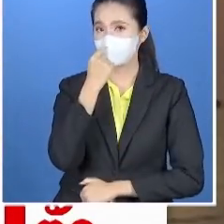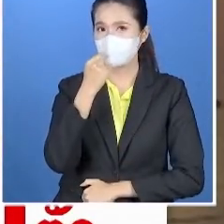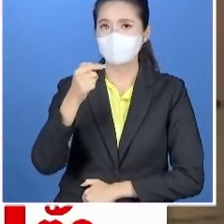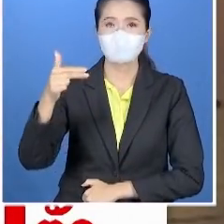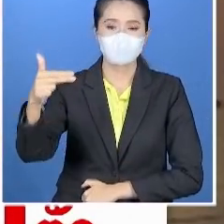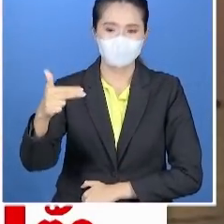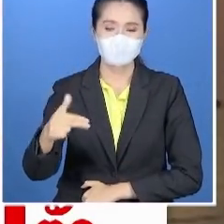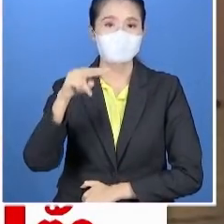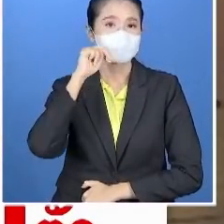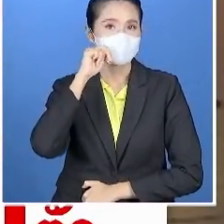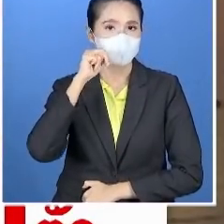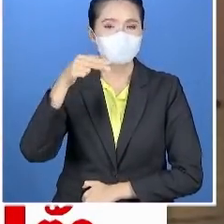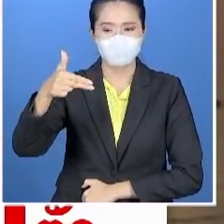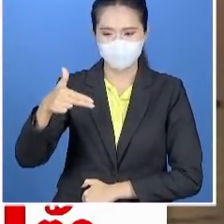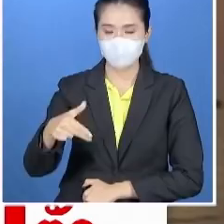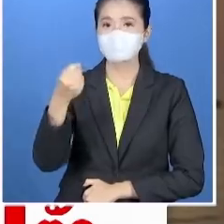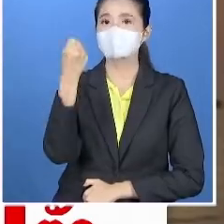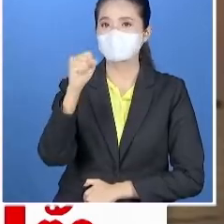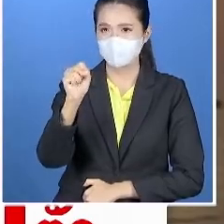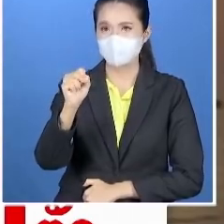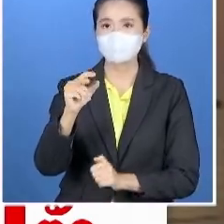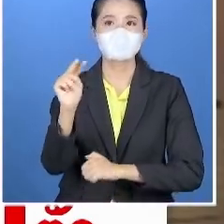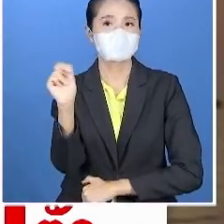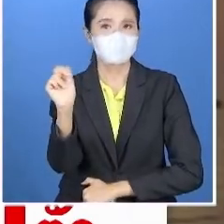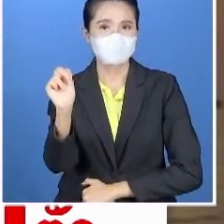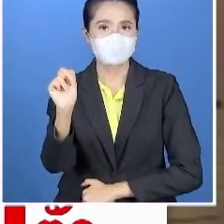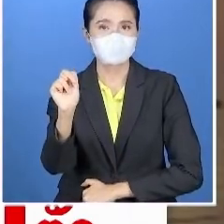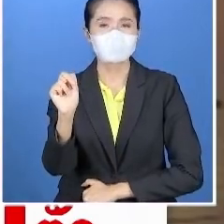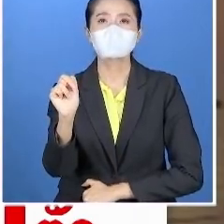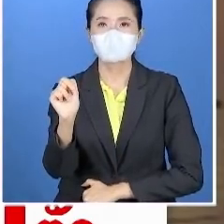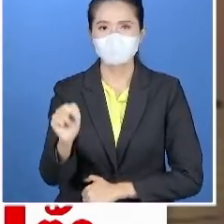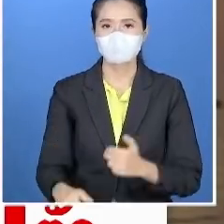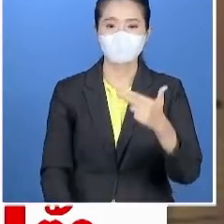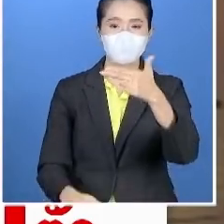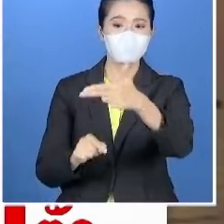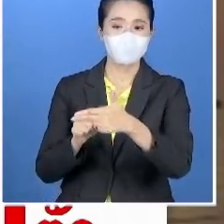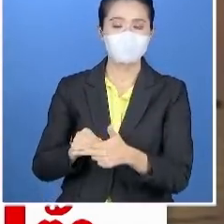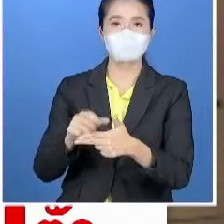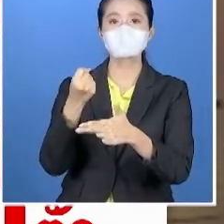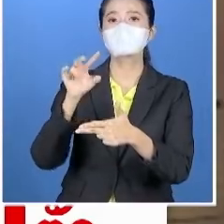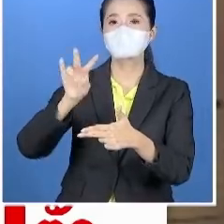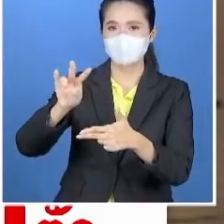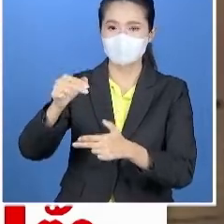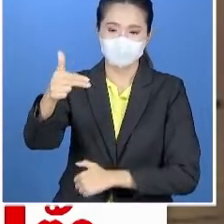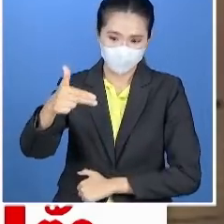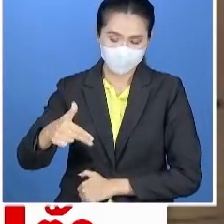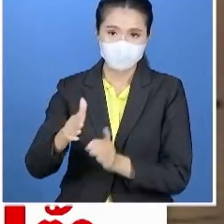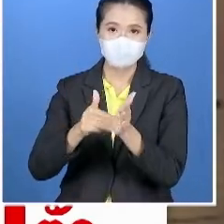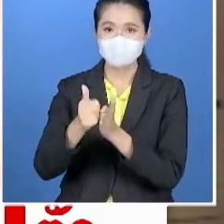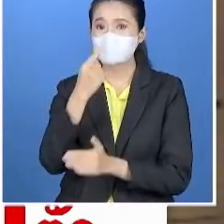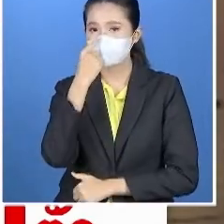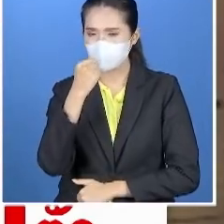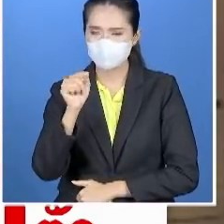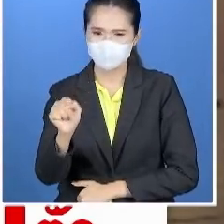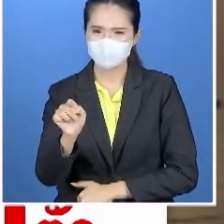องหันเข้าแม่น้ำเจ้าพระยาเนี่ย10ตัวส่วนสีน้ำเงินคือหันเข้าหาพื้นที่ภายในกฟผ.อีก17ตัว ไอ้10ตัวสีแดงเนี่ยที่คุณเ